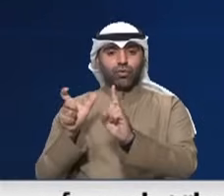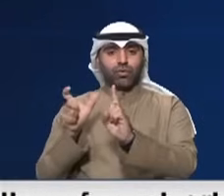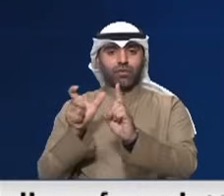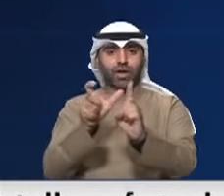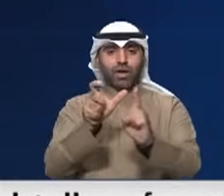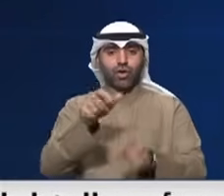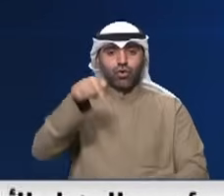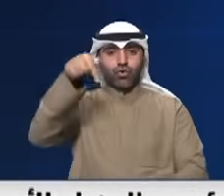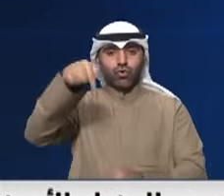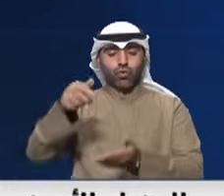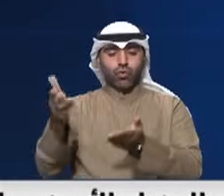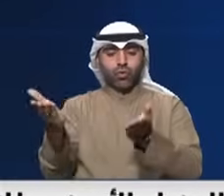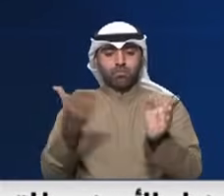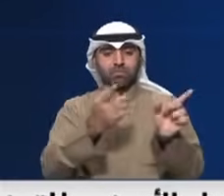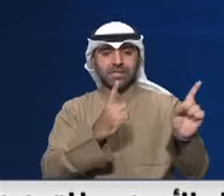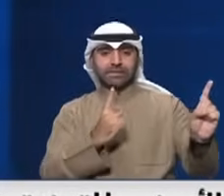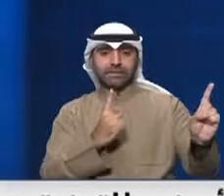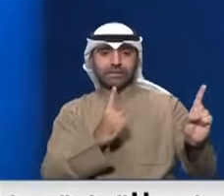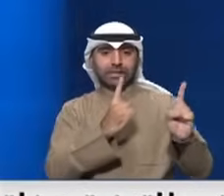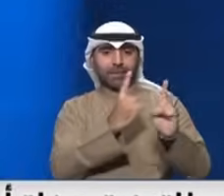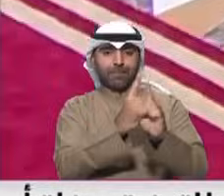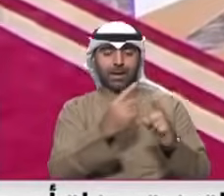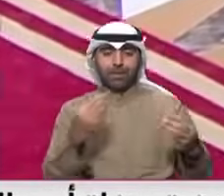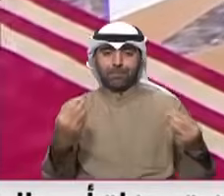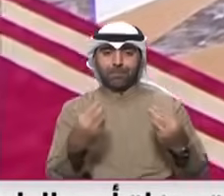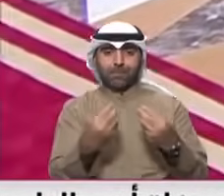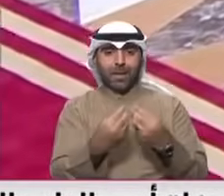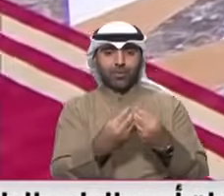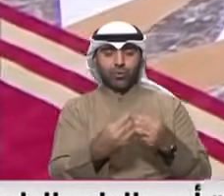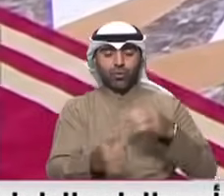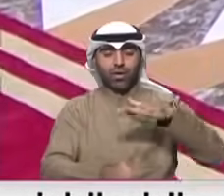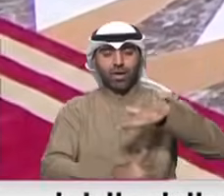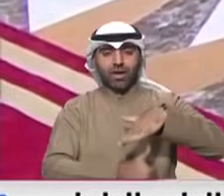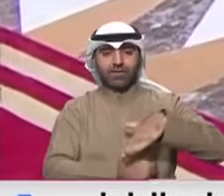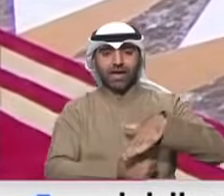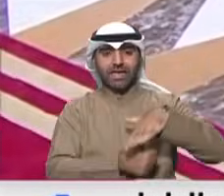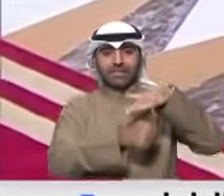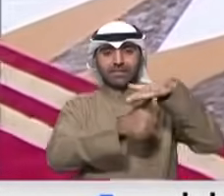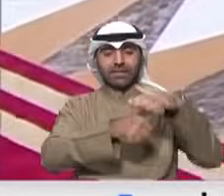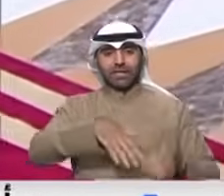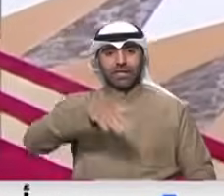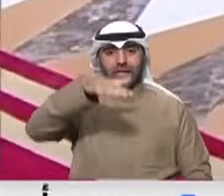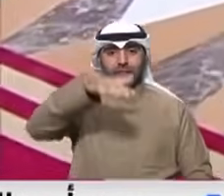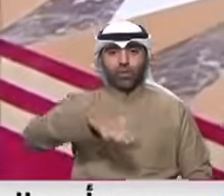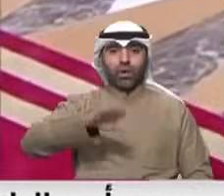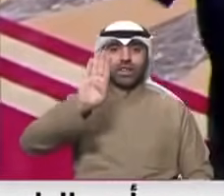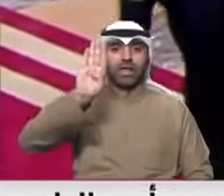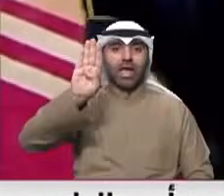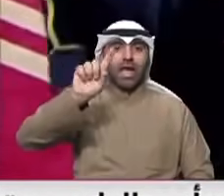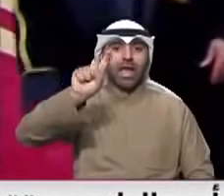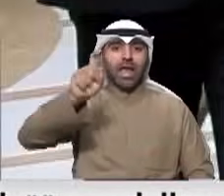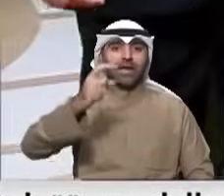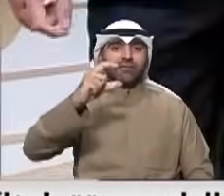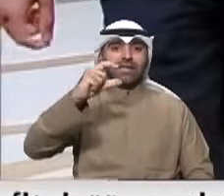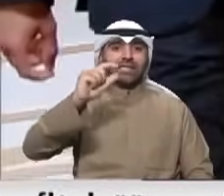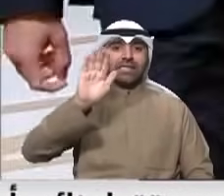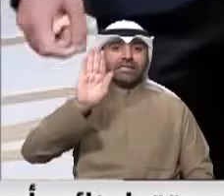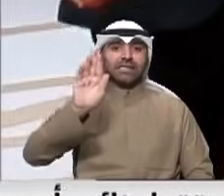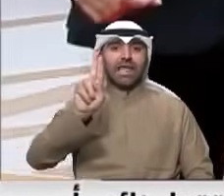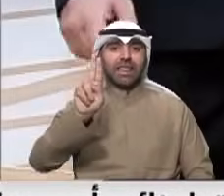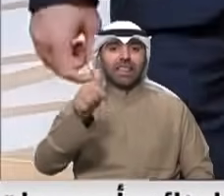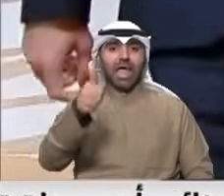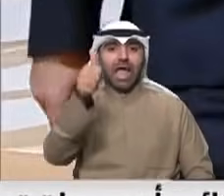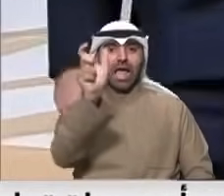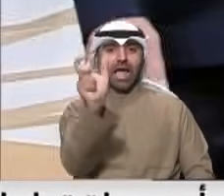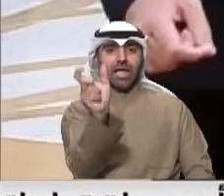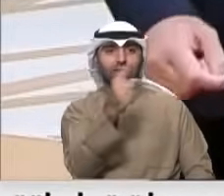دوله الرئيس مسرور برزاني رئيس حكومه اقليم كردستان العراق والوفد المرافقه لمعاليه حيث قام بتقديم